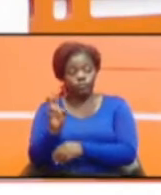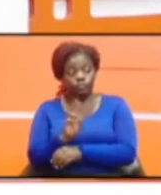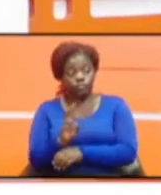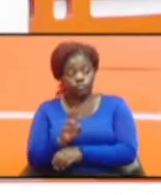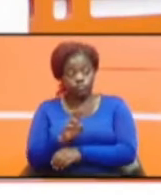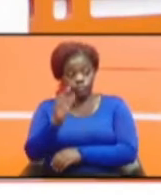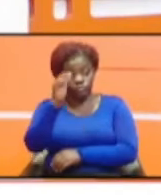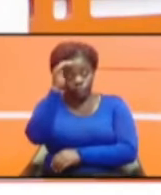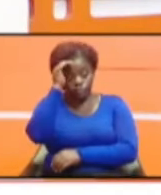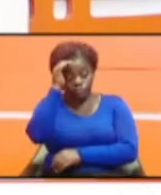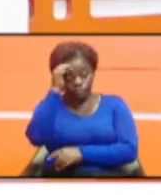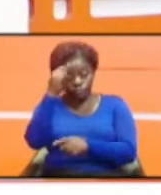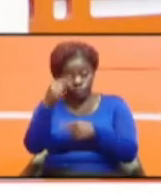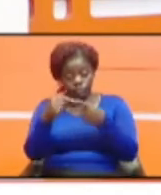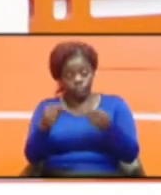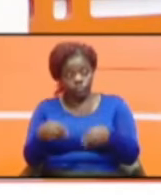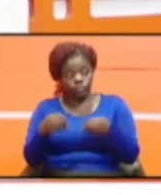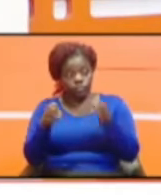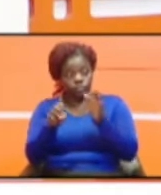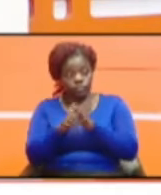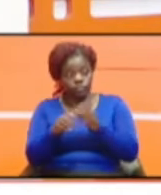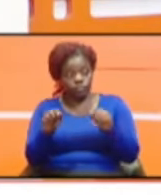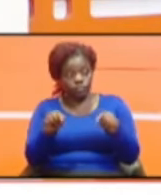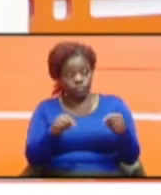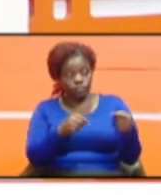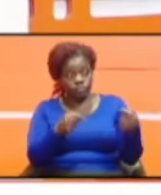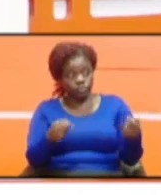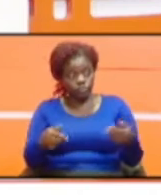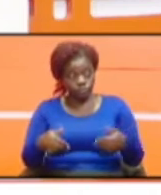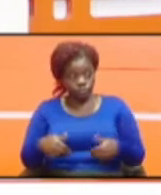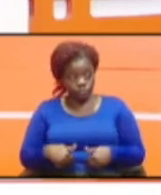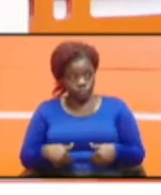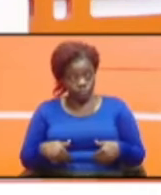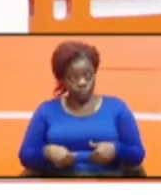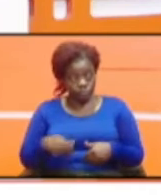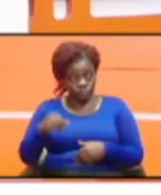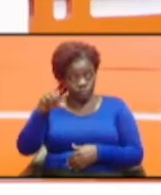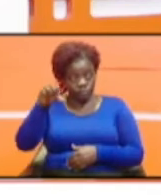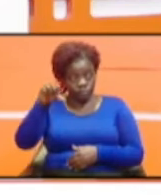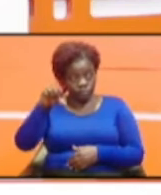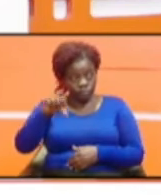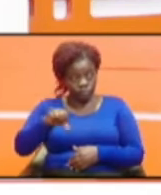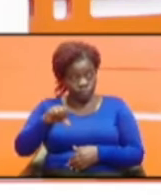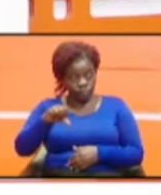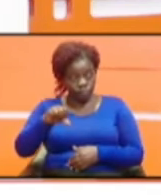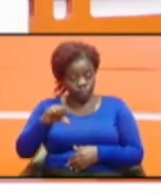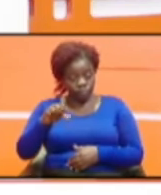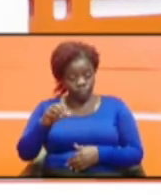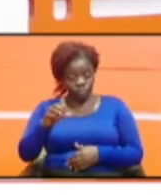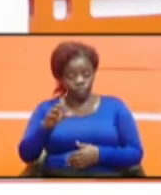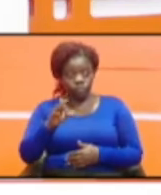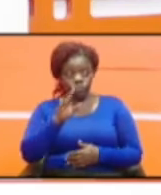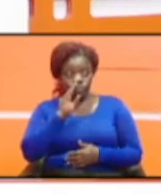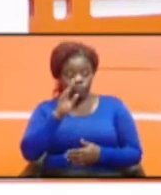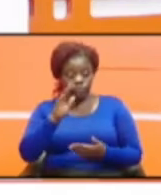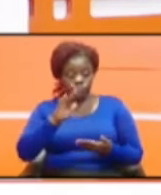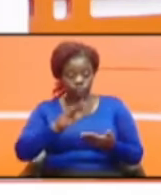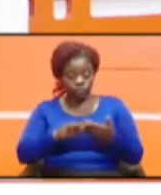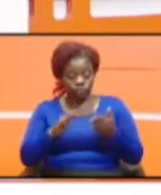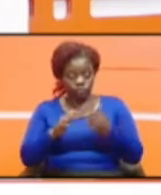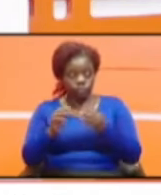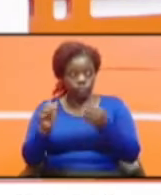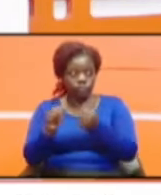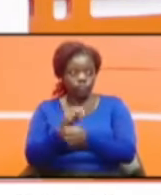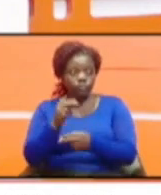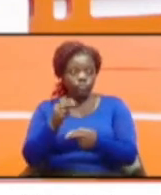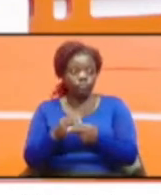poliisi ayongedde okuwa obujulizi obulumiriza abavubuka 9 okuba mukobane eliyokuonona